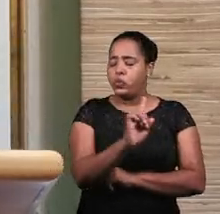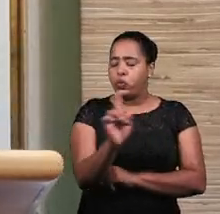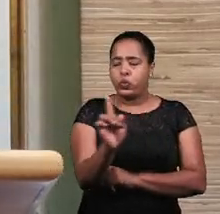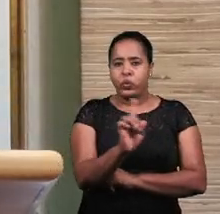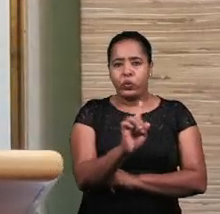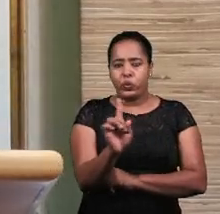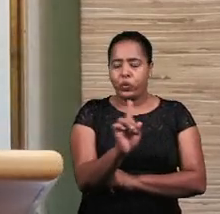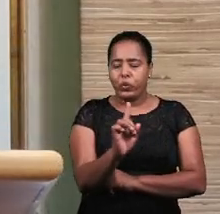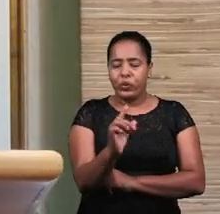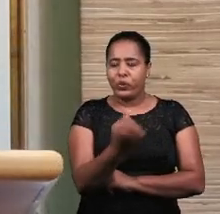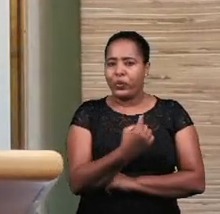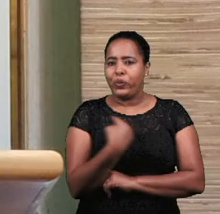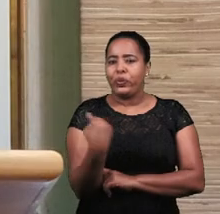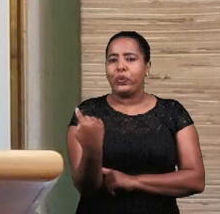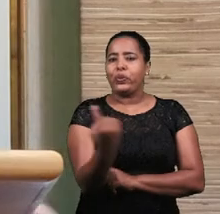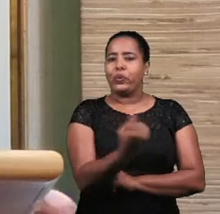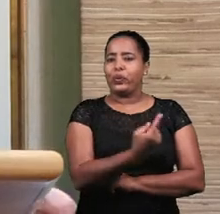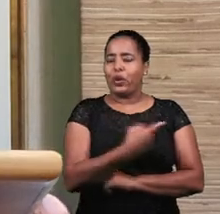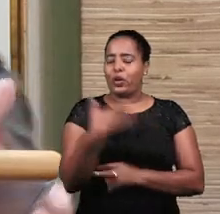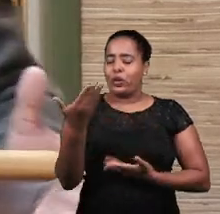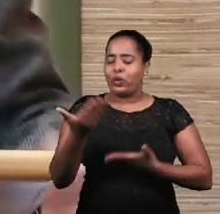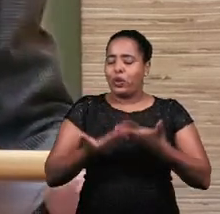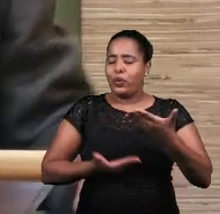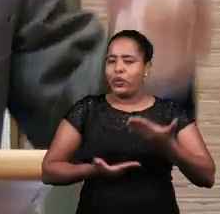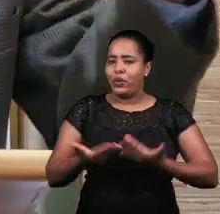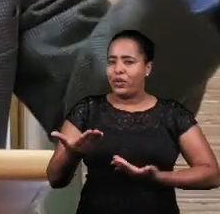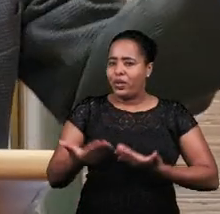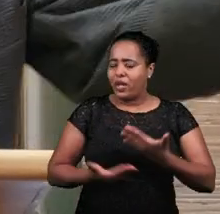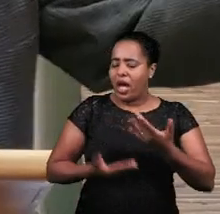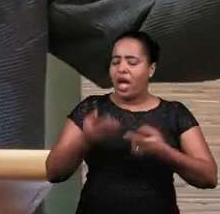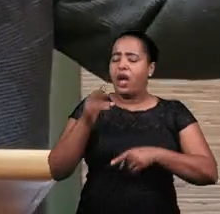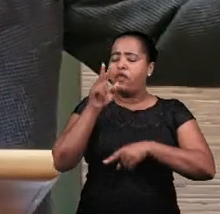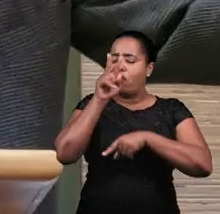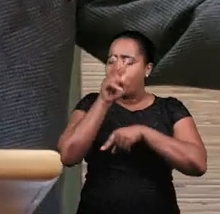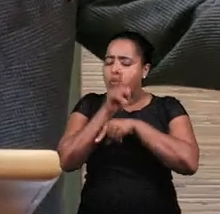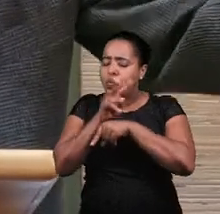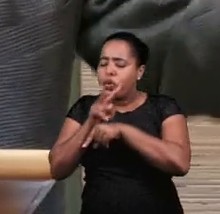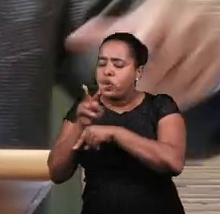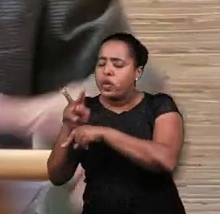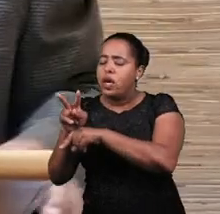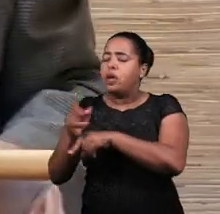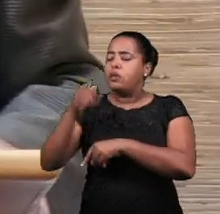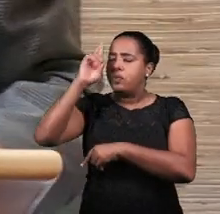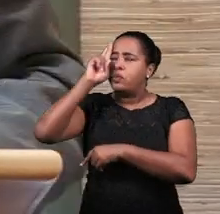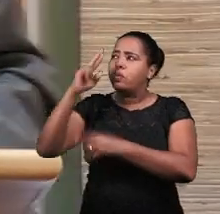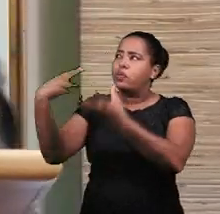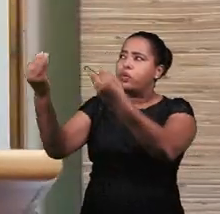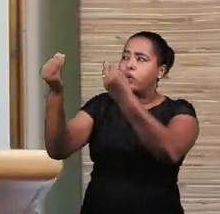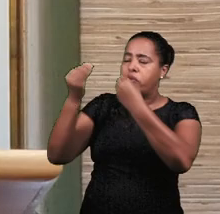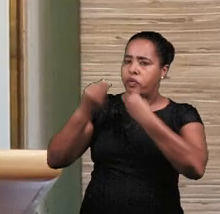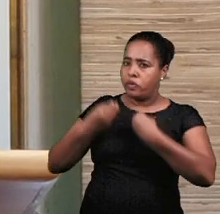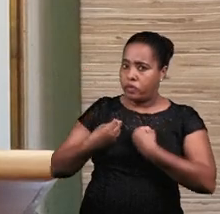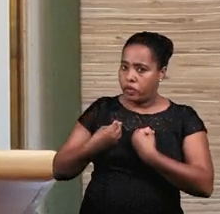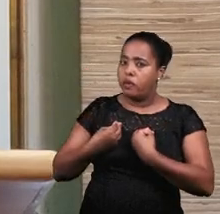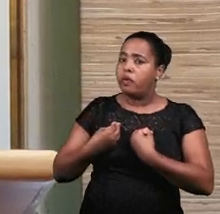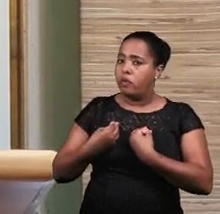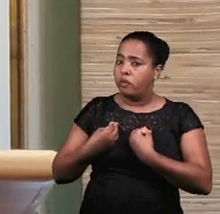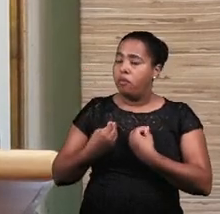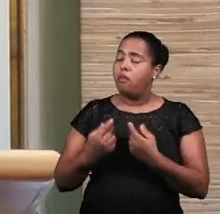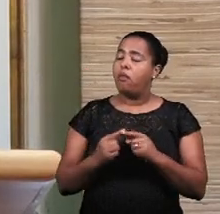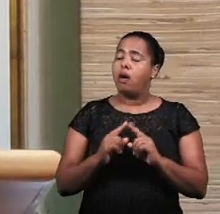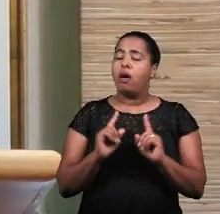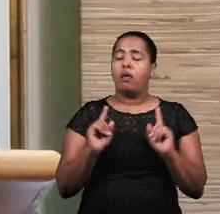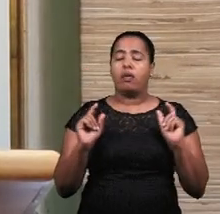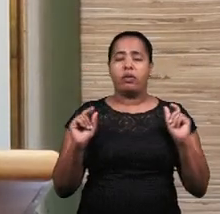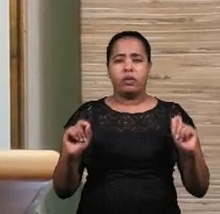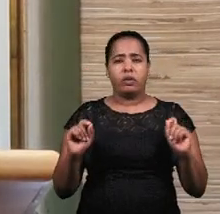propriétaire de rien. Nous sommes des administrateurs seulement. Nous prenons soin de ce que le Seigneur nous a donné à prendre soin. Mais voyez bien,